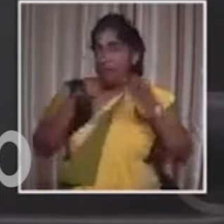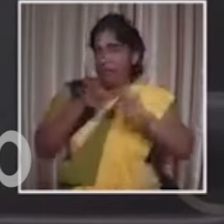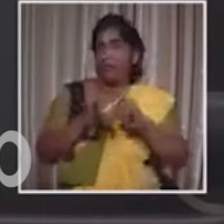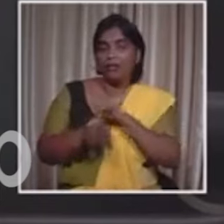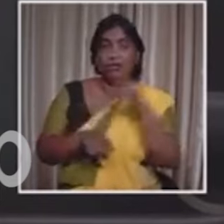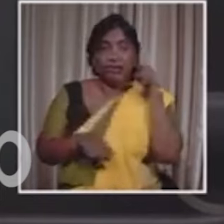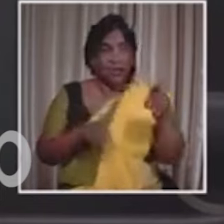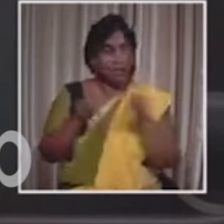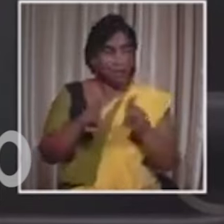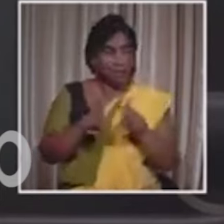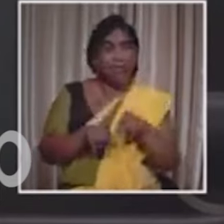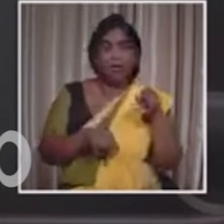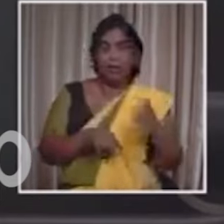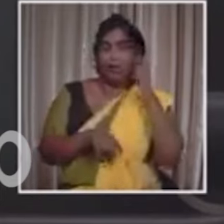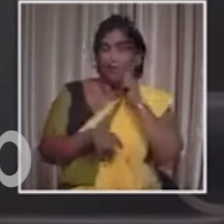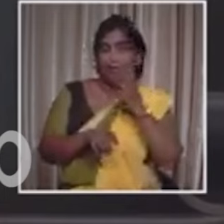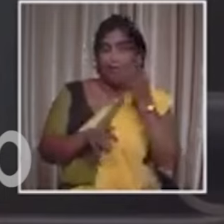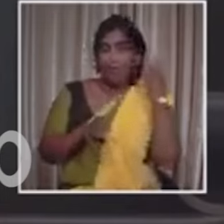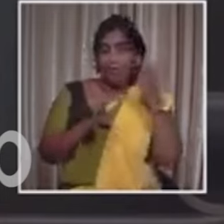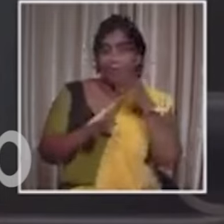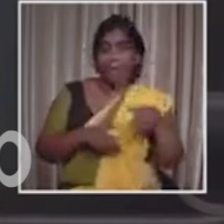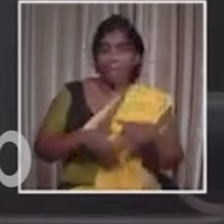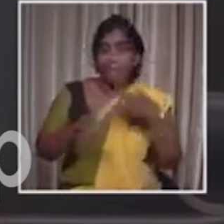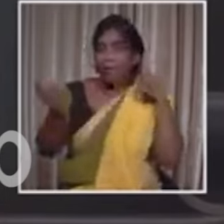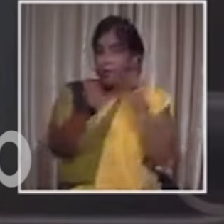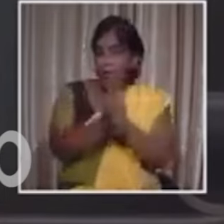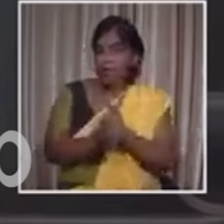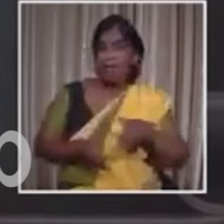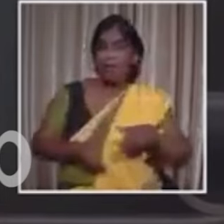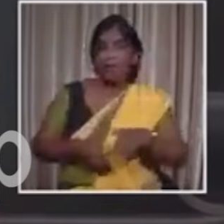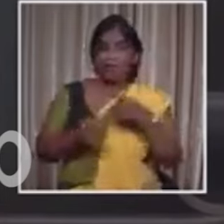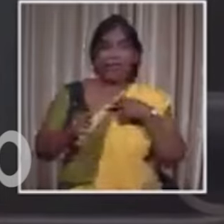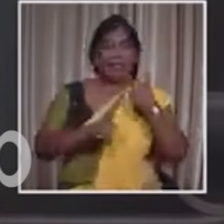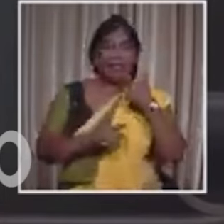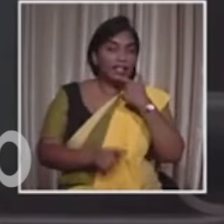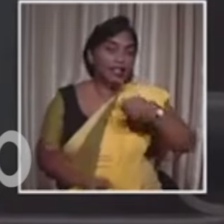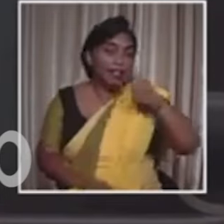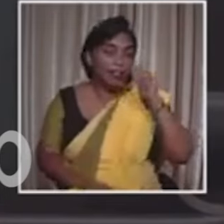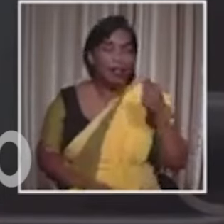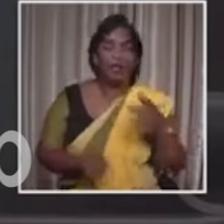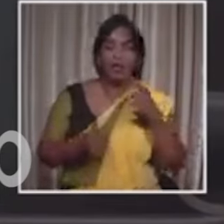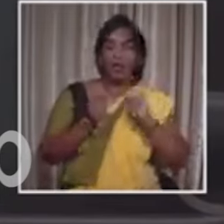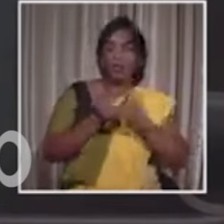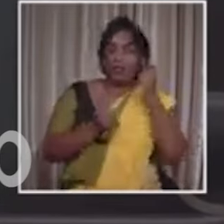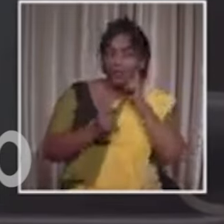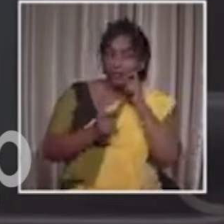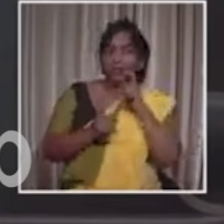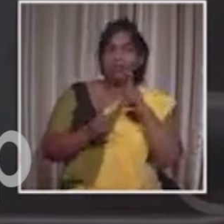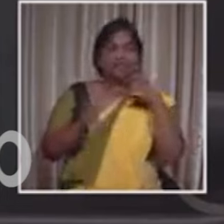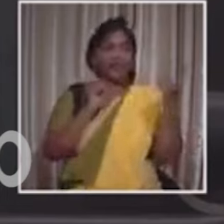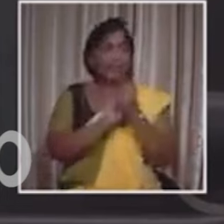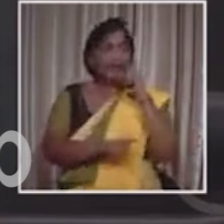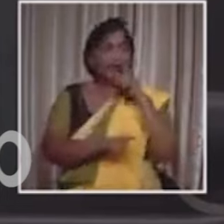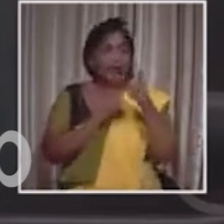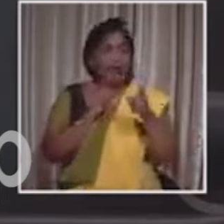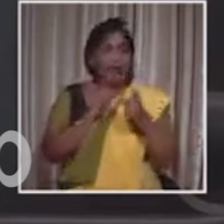මේ සාරාන්ව පාරේදී හම්බෙච්ච අය, සාරාන් එක්ක තේබීපු අය, සාරාන්ව නිකන් කතා කරපු අය තවම අවුරුදු ගණන්